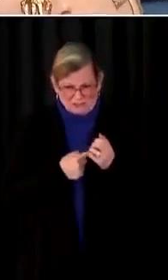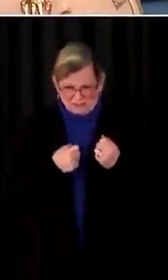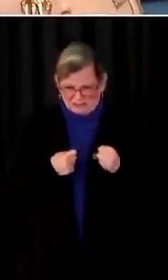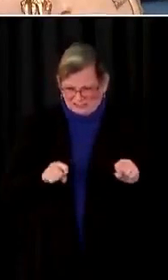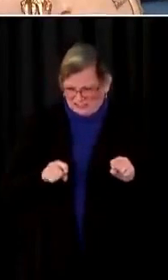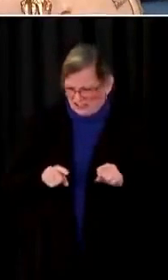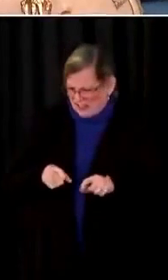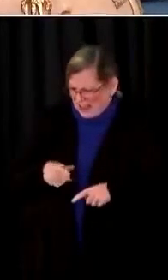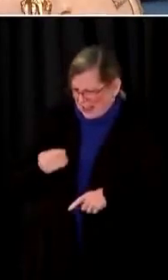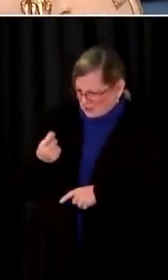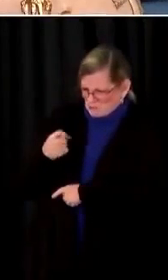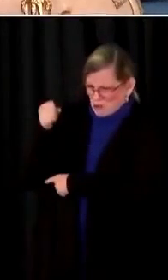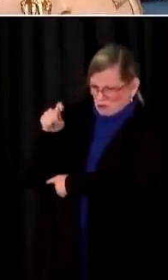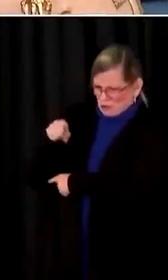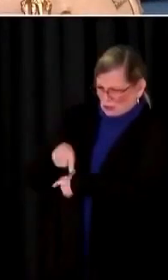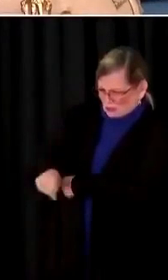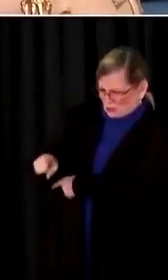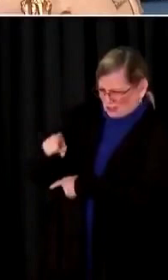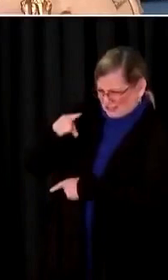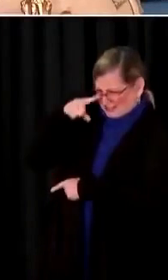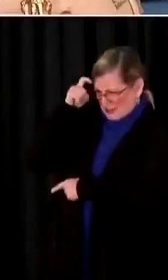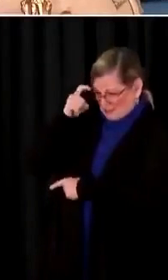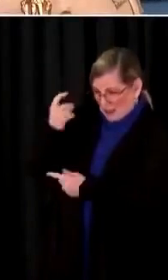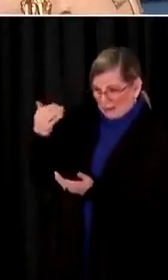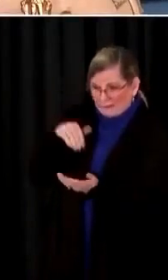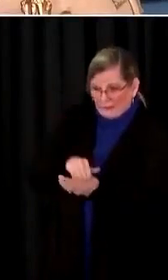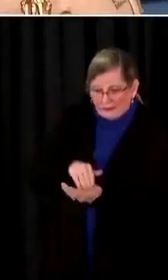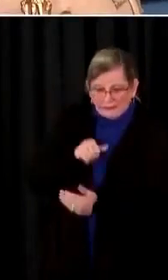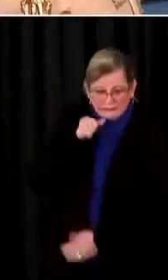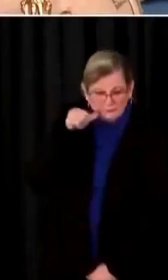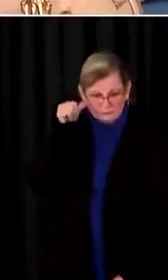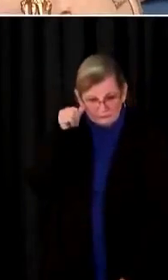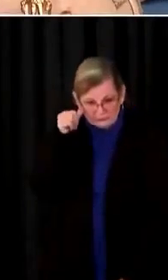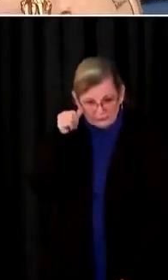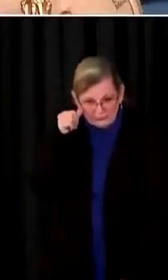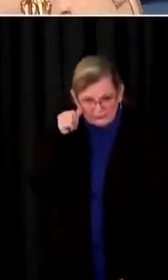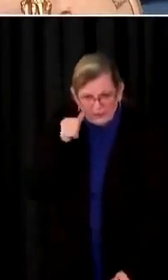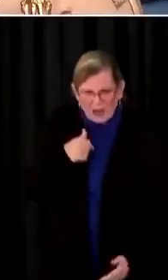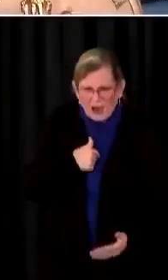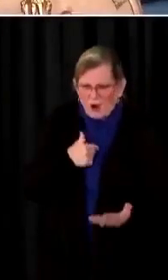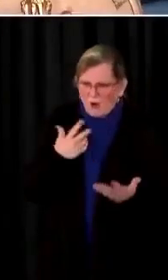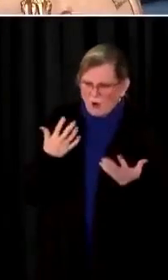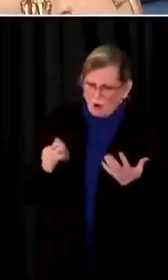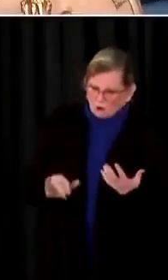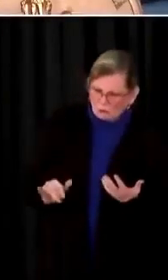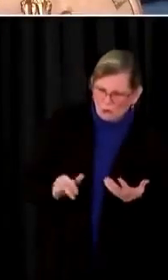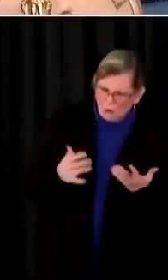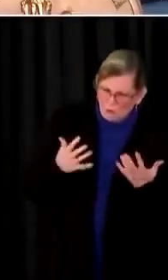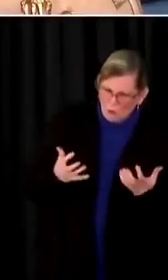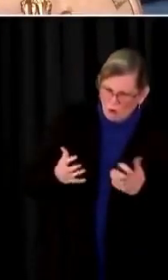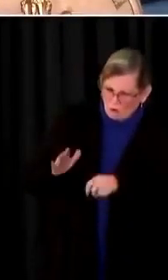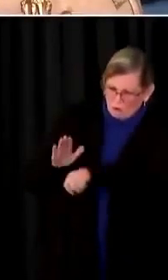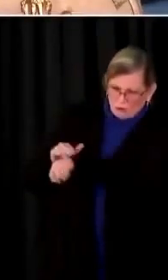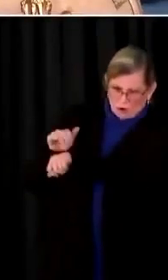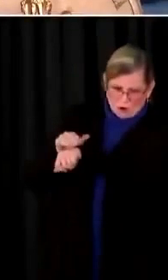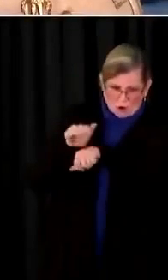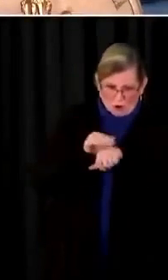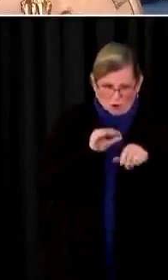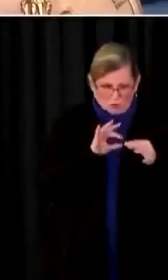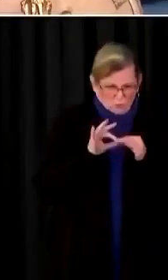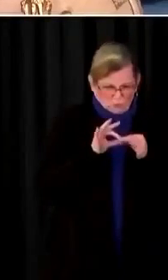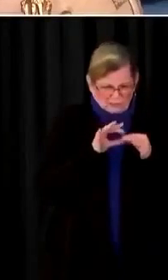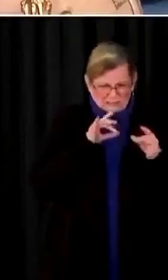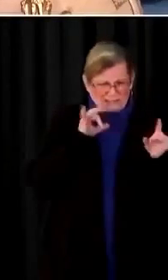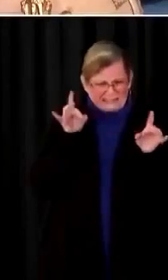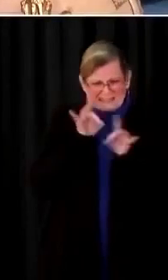讨论过。对于总统的其他家庭成员以及朋友和盟友，也在考虑提前赦免。川普总统已经提出了对于